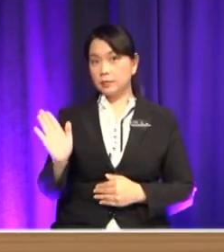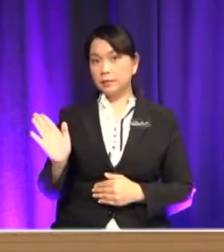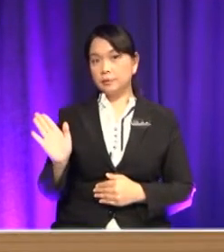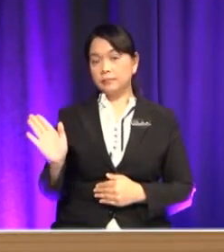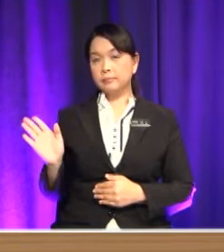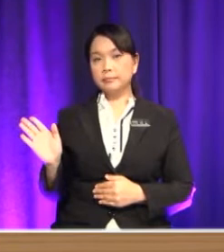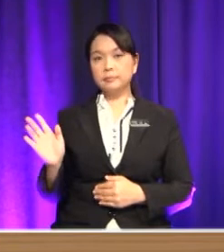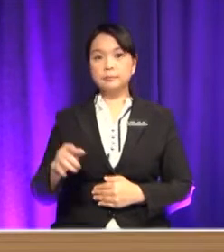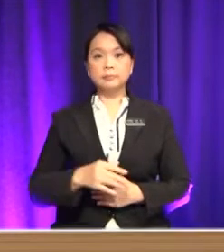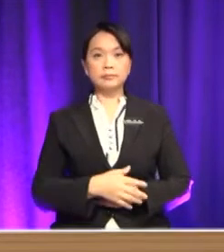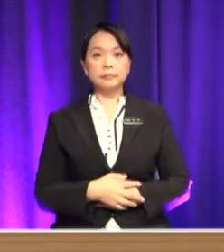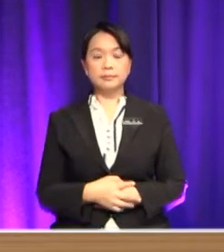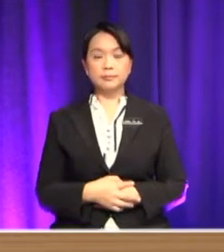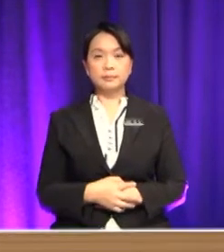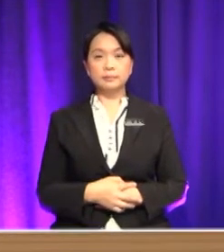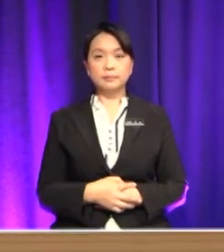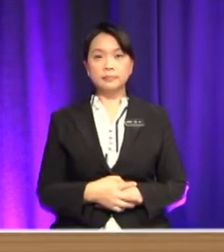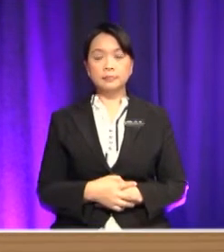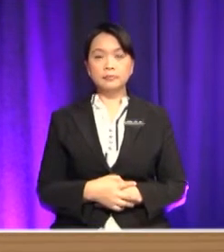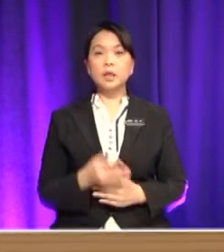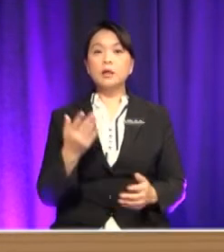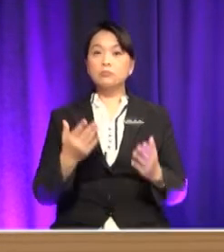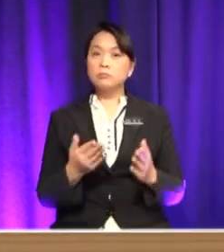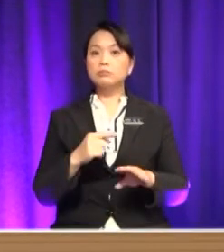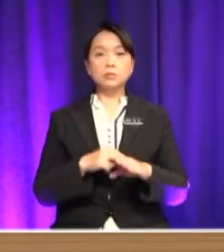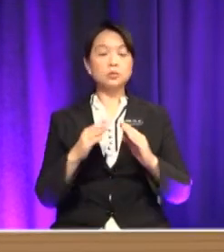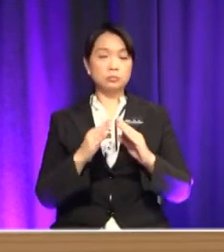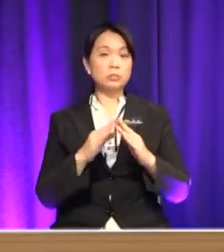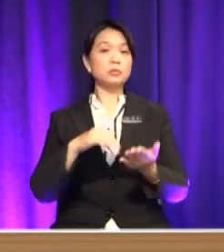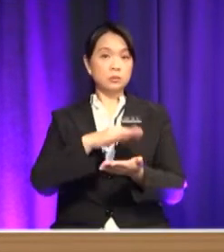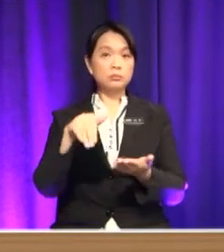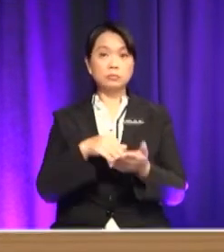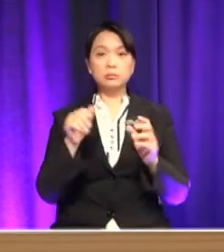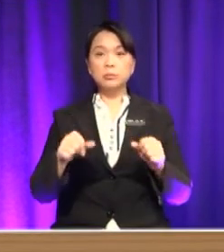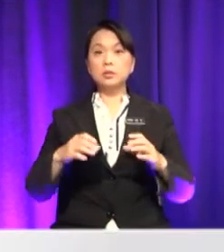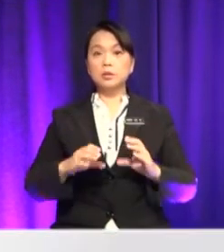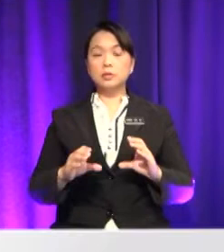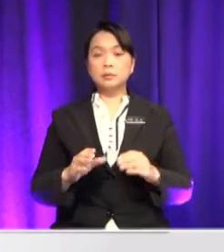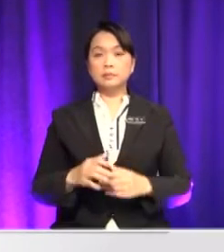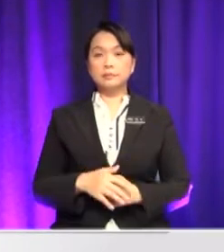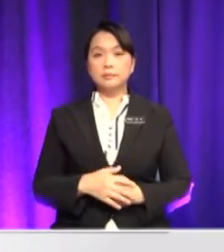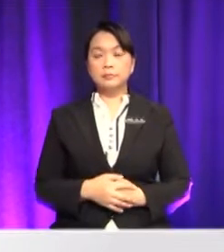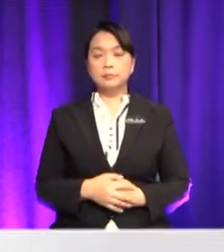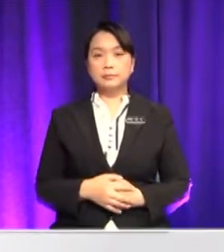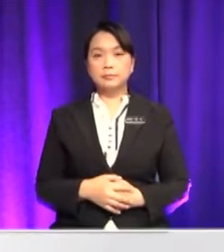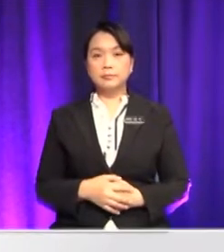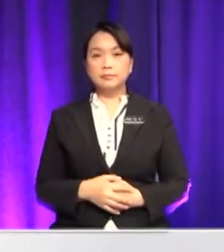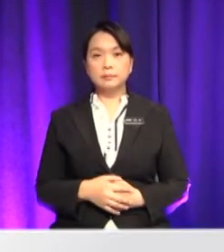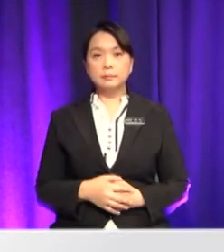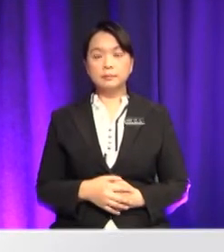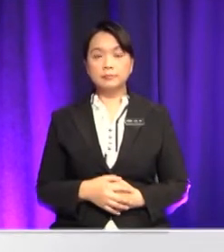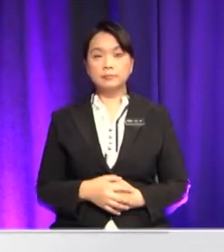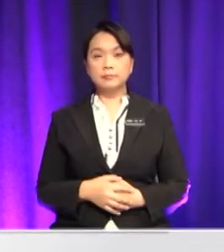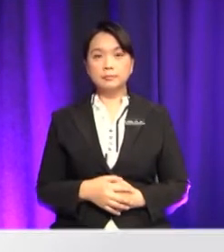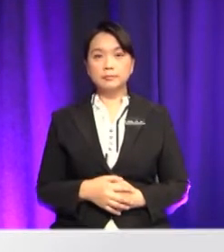Silakan murid-murid Silakan cikgu. murid-murid. Dan mungkin yang di rumah juga boleh cuba. Silakan. Siapa tu? Dini. Ya, silakan.